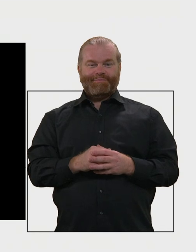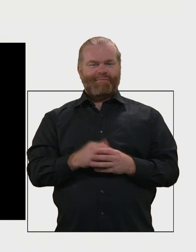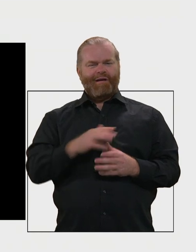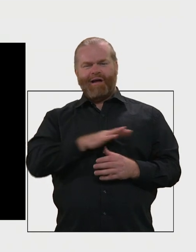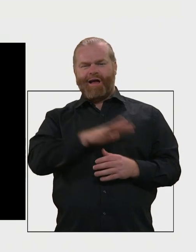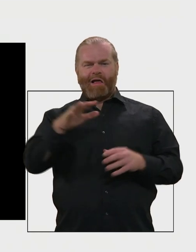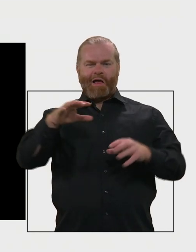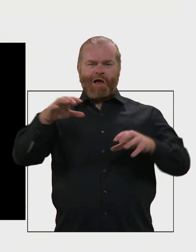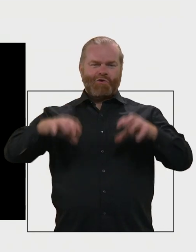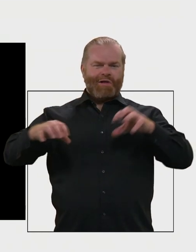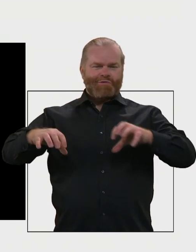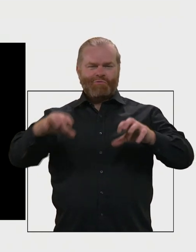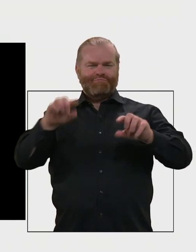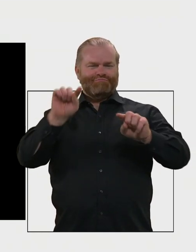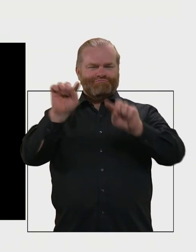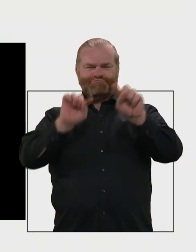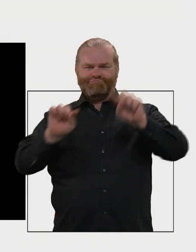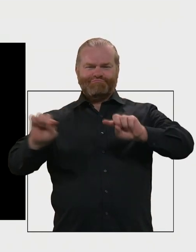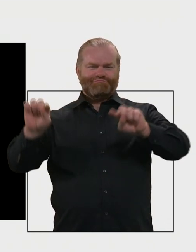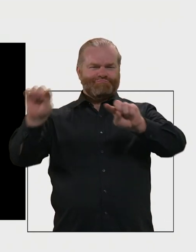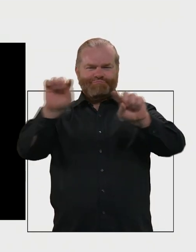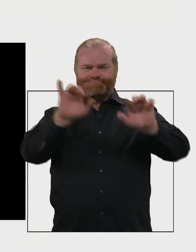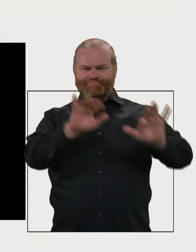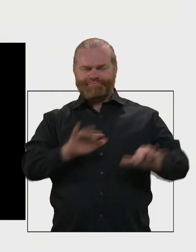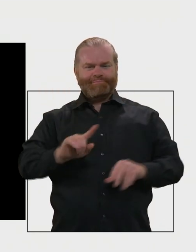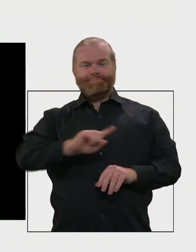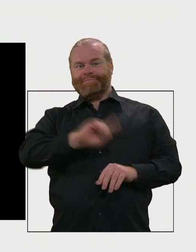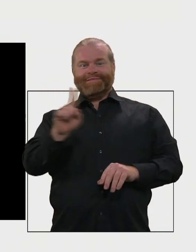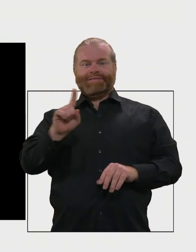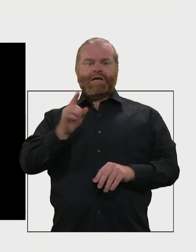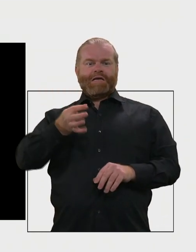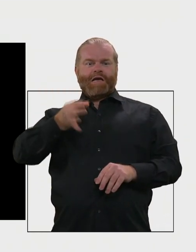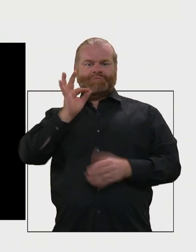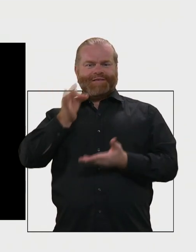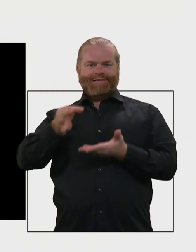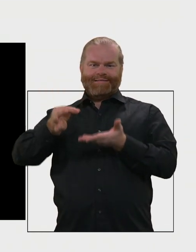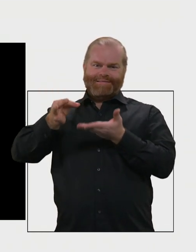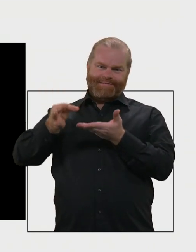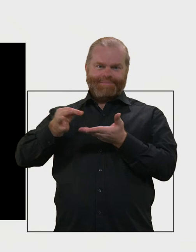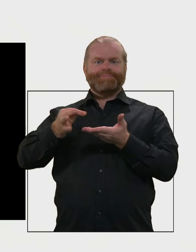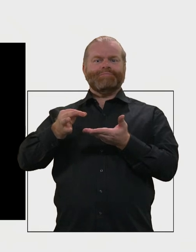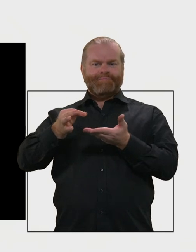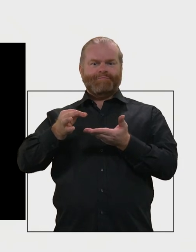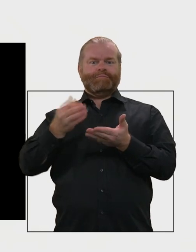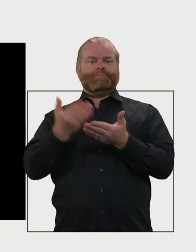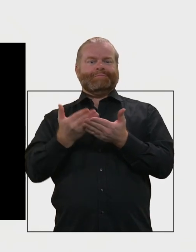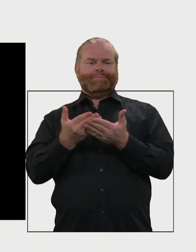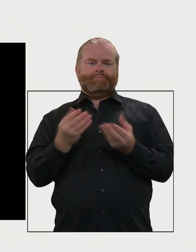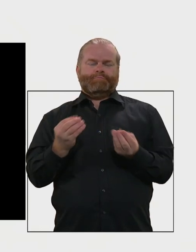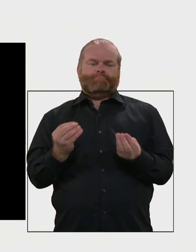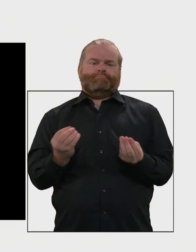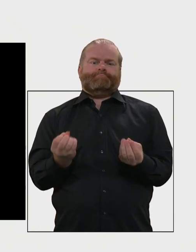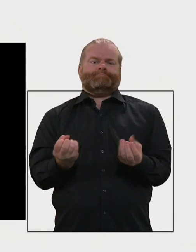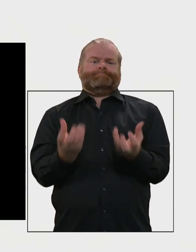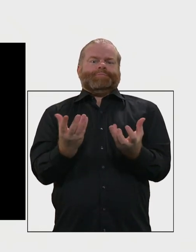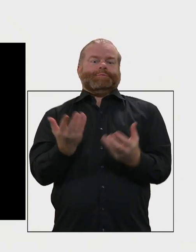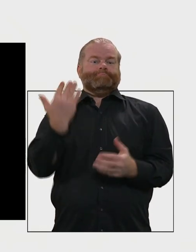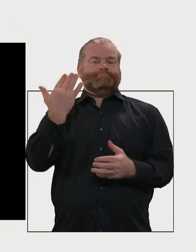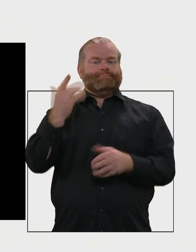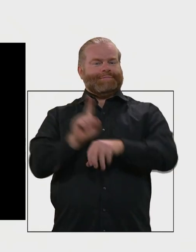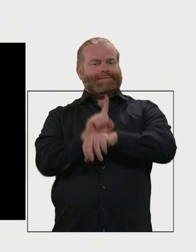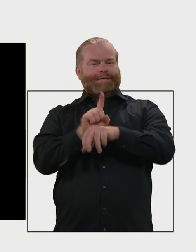Möbel bis hin zur Kaffeetasse, schufen eine zeitgemäß elegante Atmosphäre. Auch ein speziell